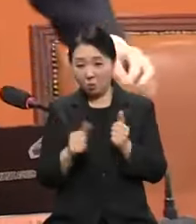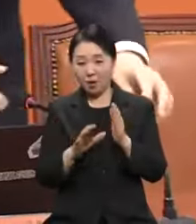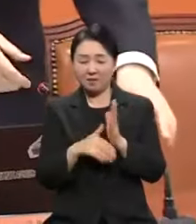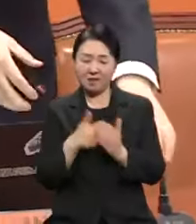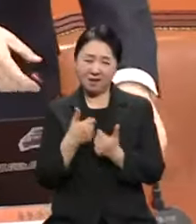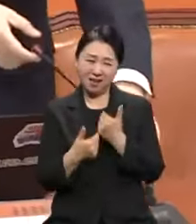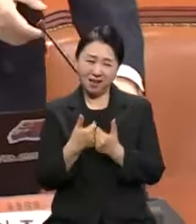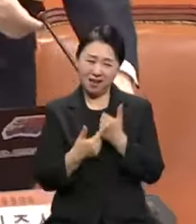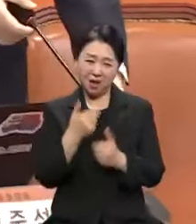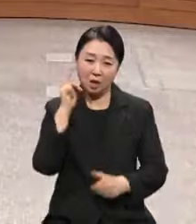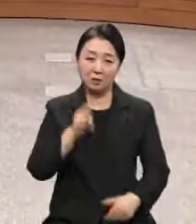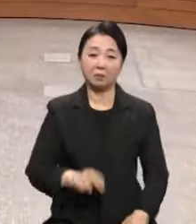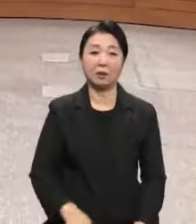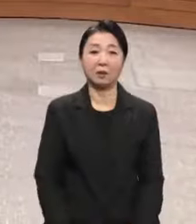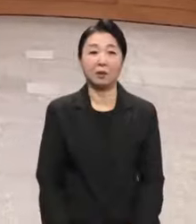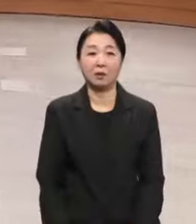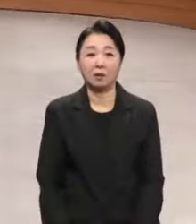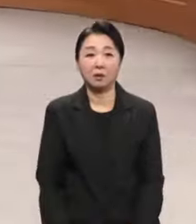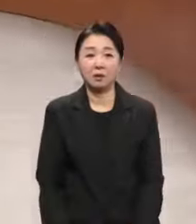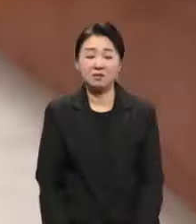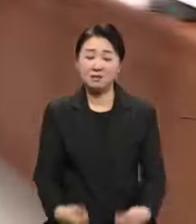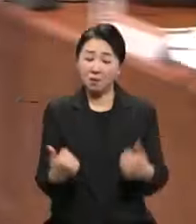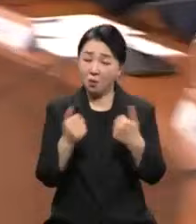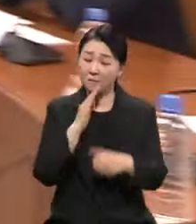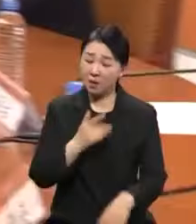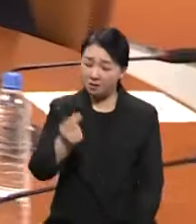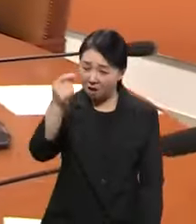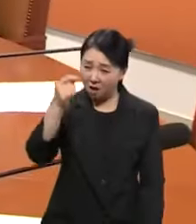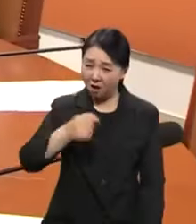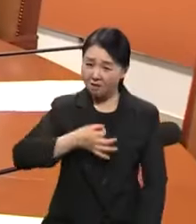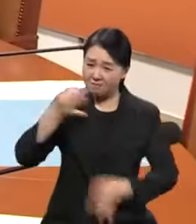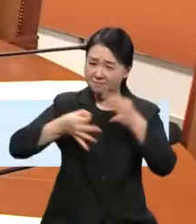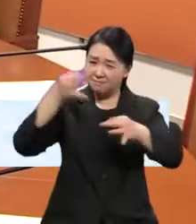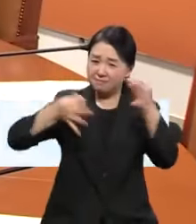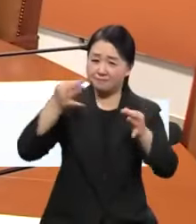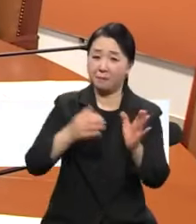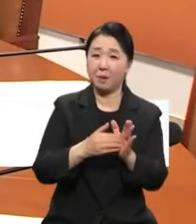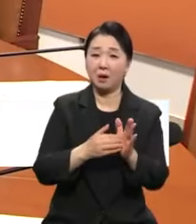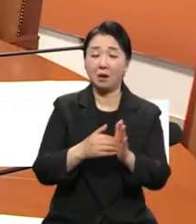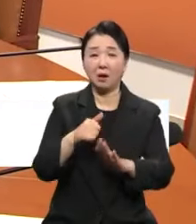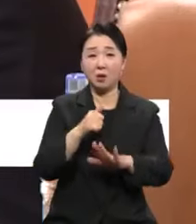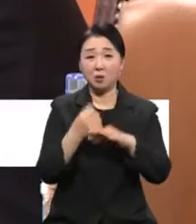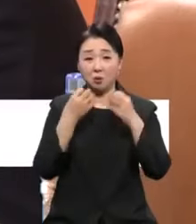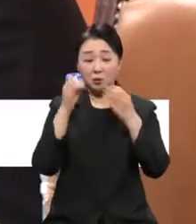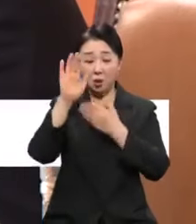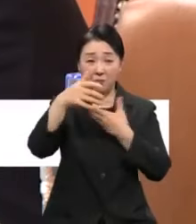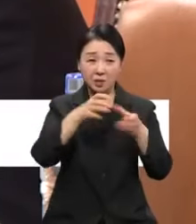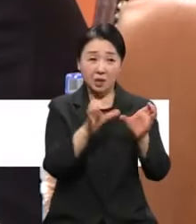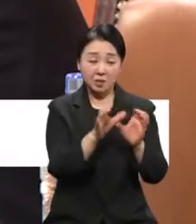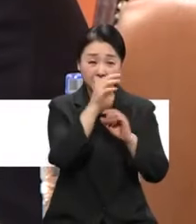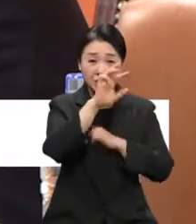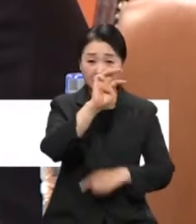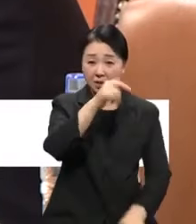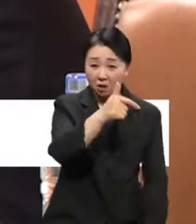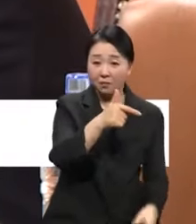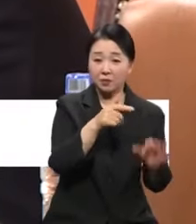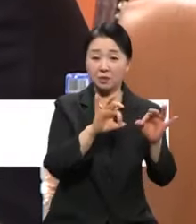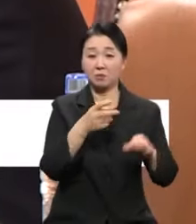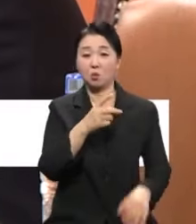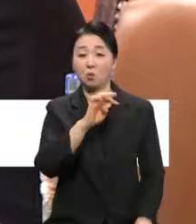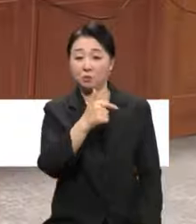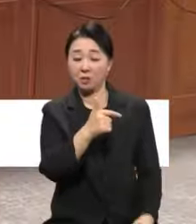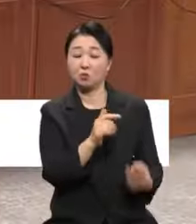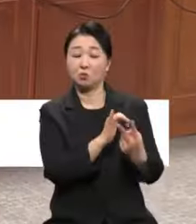갈등은 폭발했습니다. 이게 회의냐는 고성이 흘러나왔고 결국 새로운 미래 측 이낙연 대표와 김종민